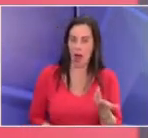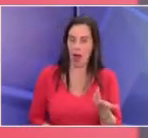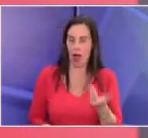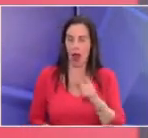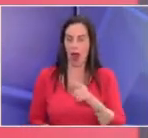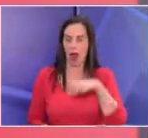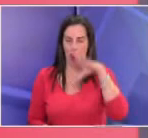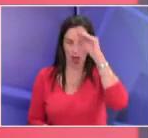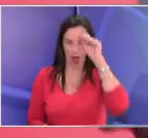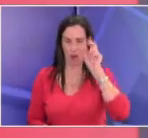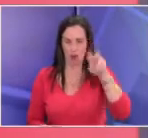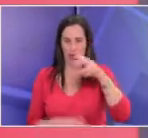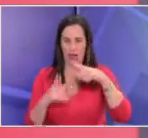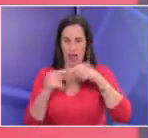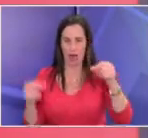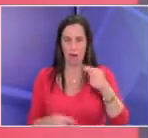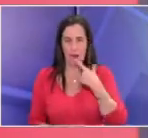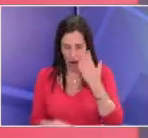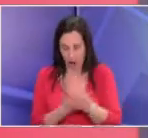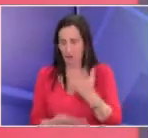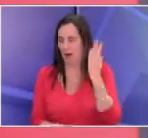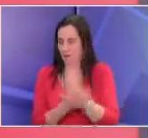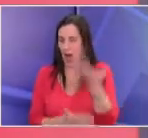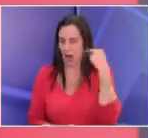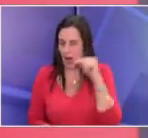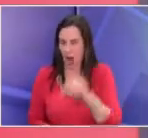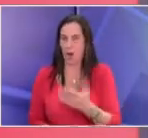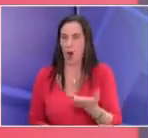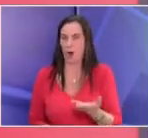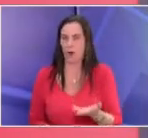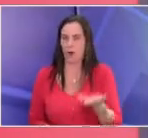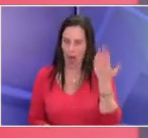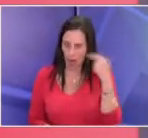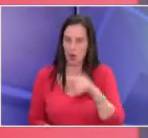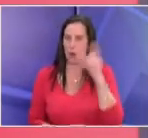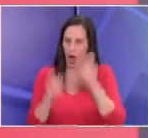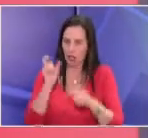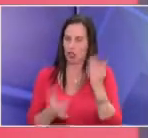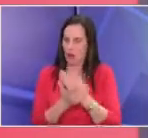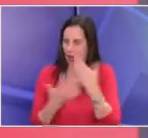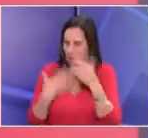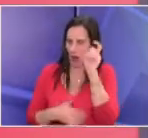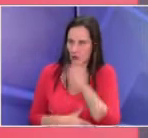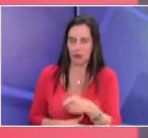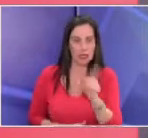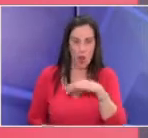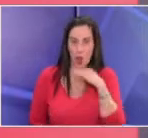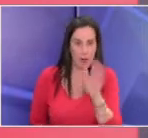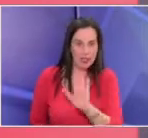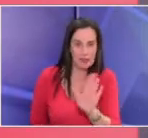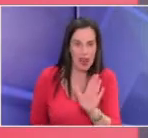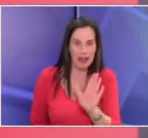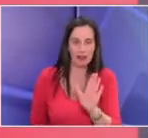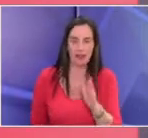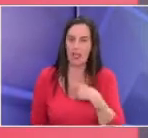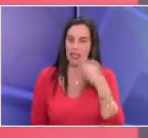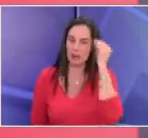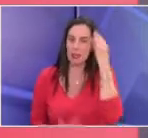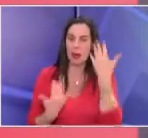זה נכון, אבל אנחנו באמת לא תוקצבנו ולו בשקל כדי להיערך לשחרור ההמוני הזה.